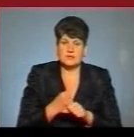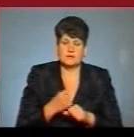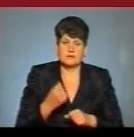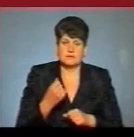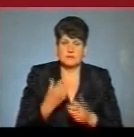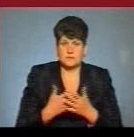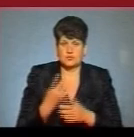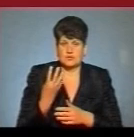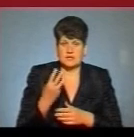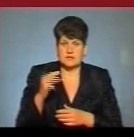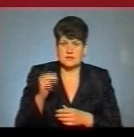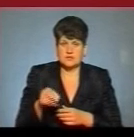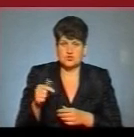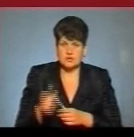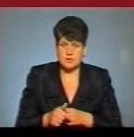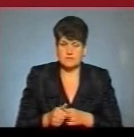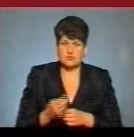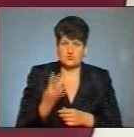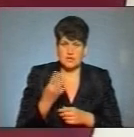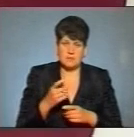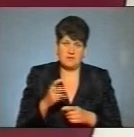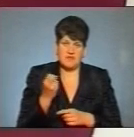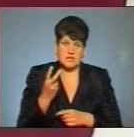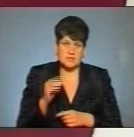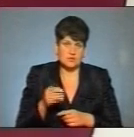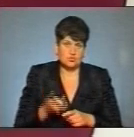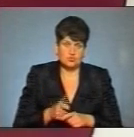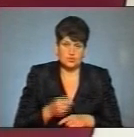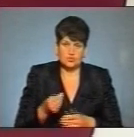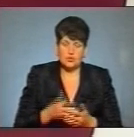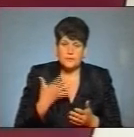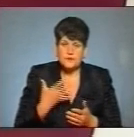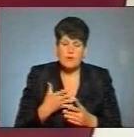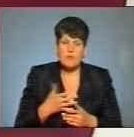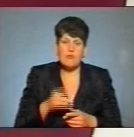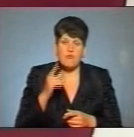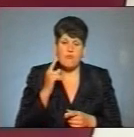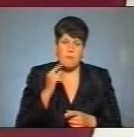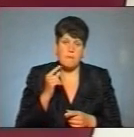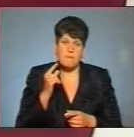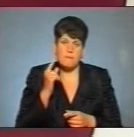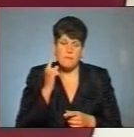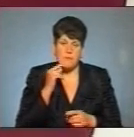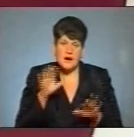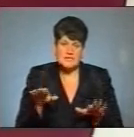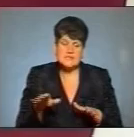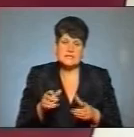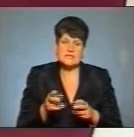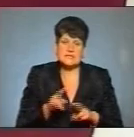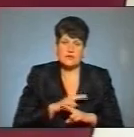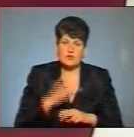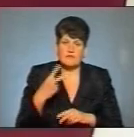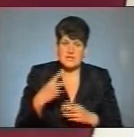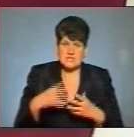пасічника, 12 тисяч – це дуже дорого. У пасіці жителя Чорткова Ігоря Ушія загинуло понад 20